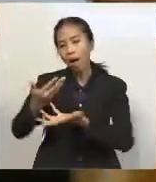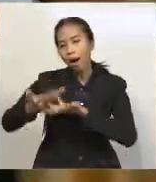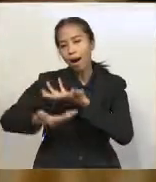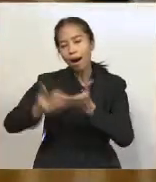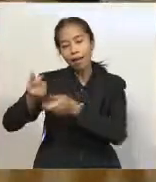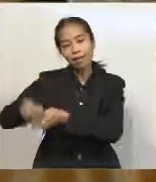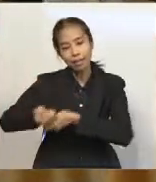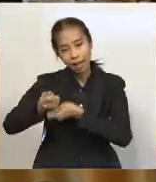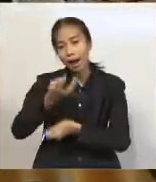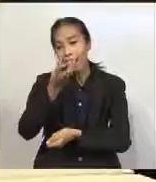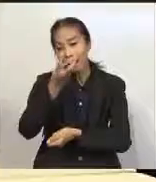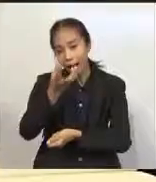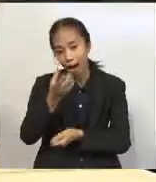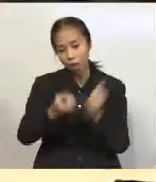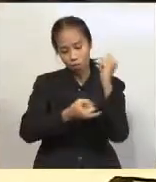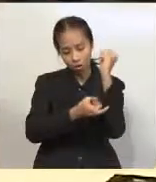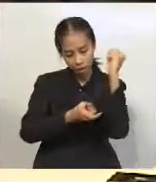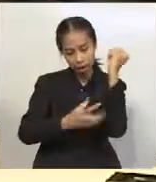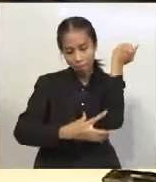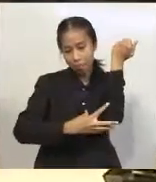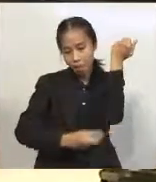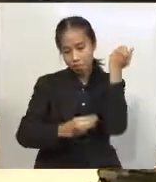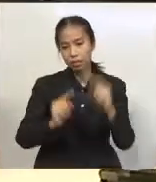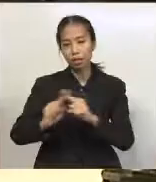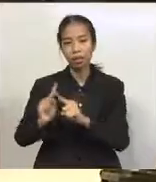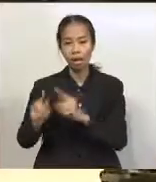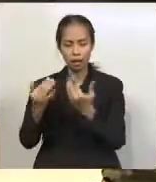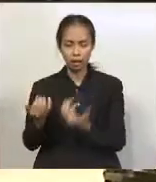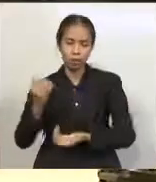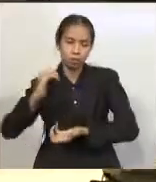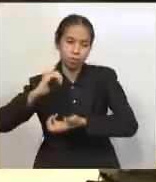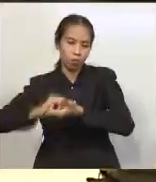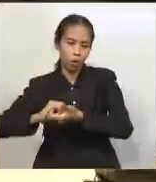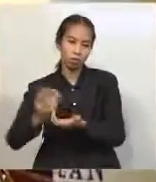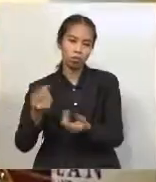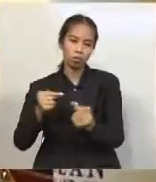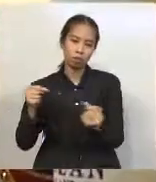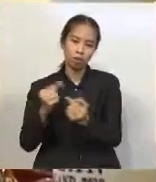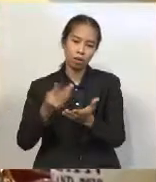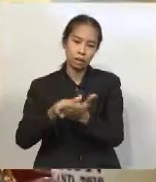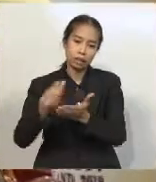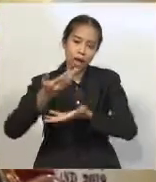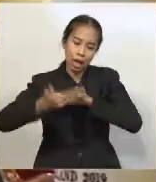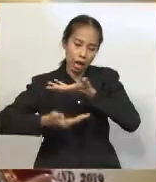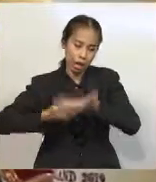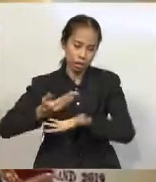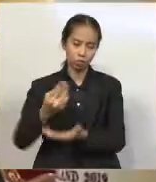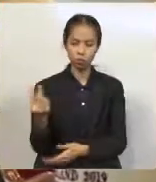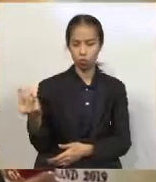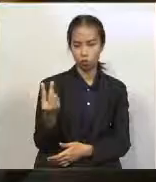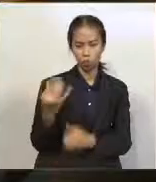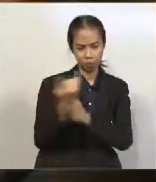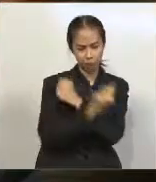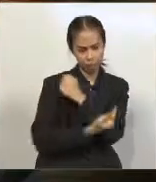พาราและมันสำปะหลังรวมทั้งสร้างความร่วมมือในการเพิ่มมูลค่าการค้าระหว่างกันซึ่งทั้งสองฝ่ายเห็น